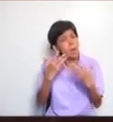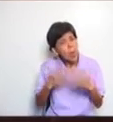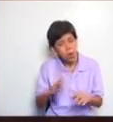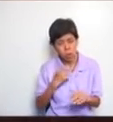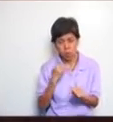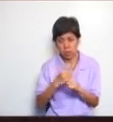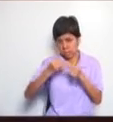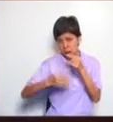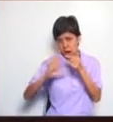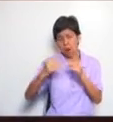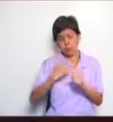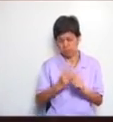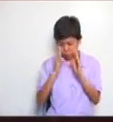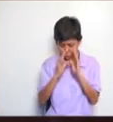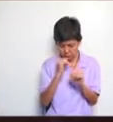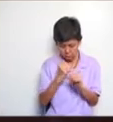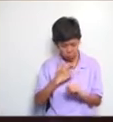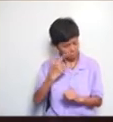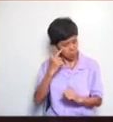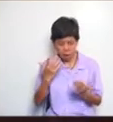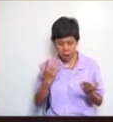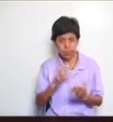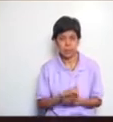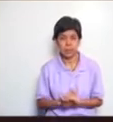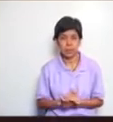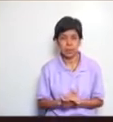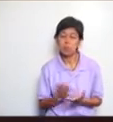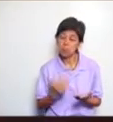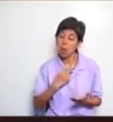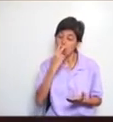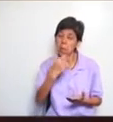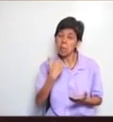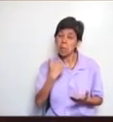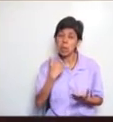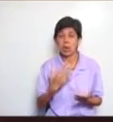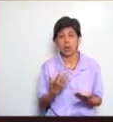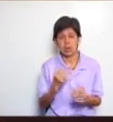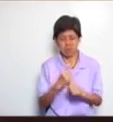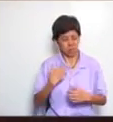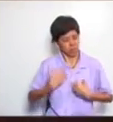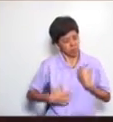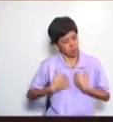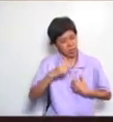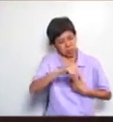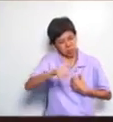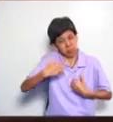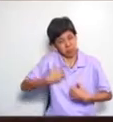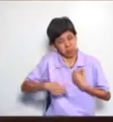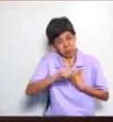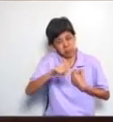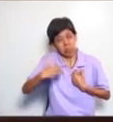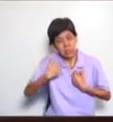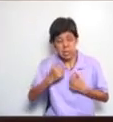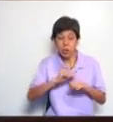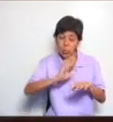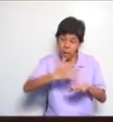ี่ย คนไมมสีรจะตเกืสมาธิกไม่ได้แล้เกิดปัญาไม่ได้กลัรจะเหนว่าความทที่ท่วมโลกอย่ขนาดนี้ นอกจ